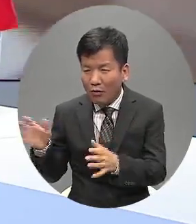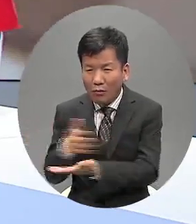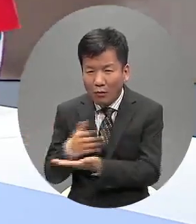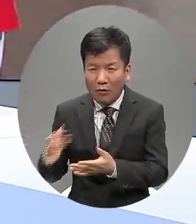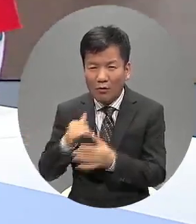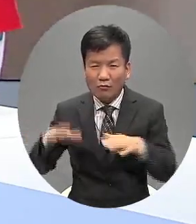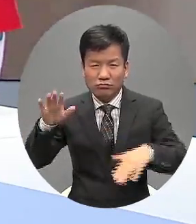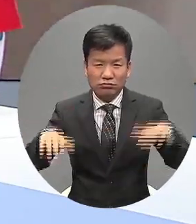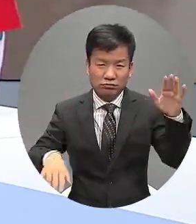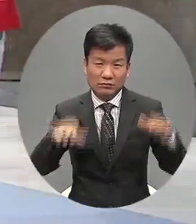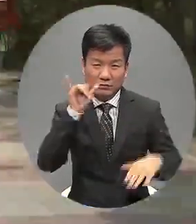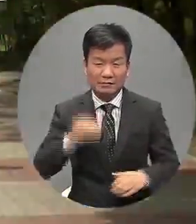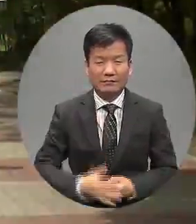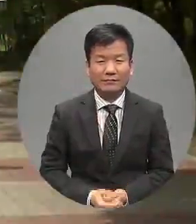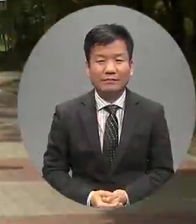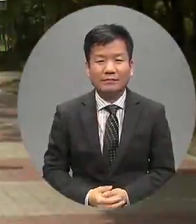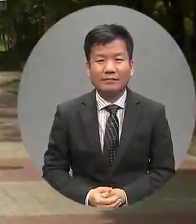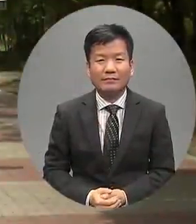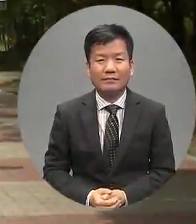기자입니다.